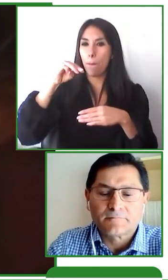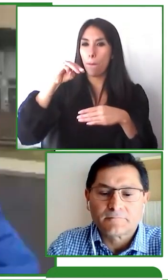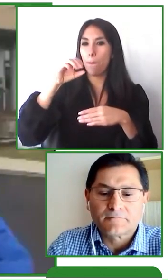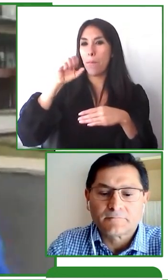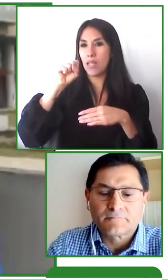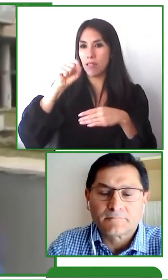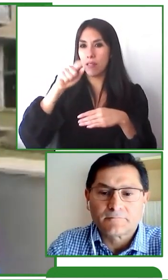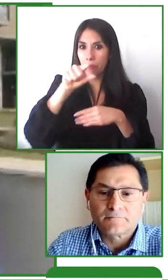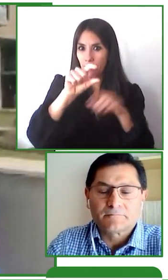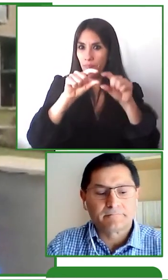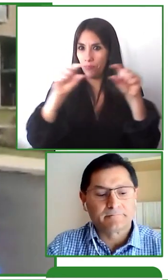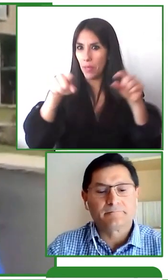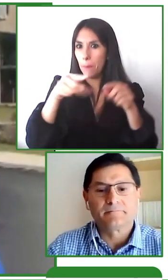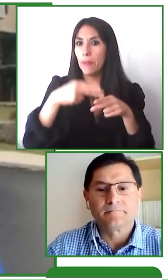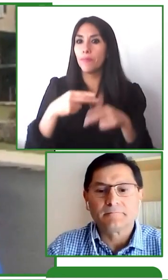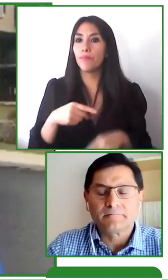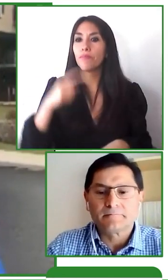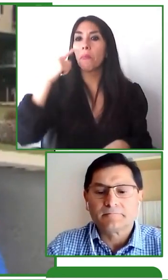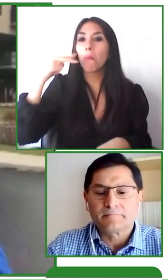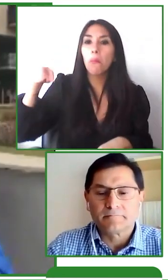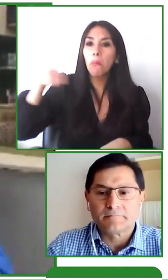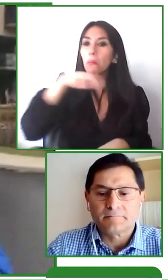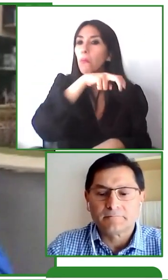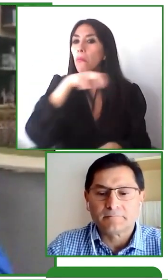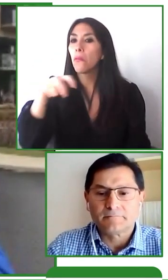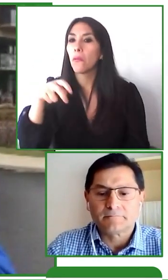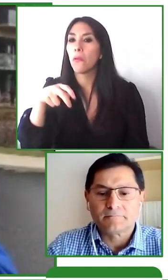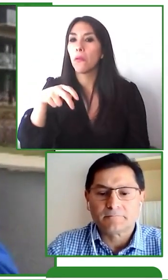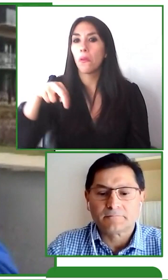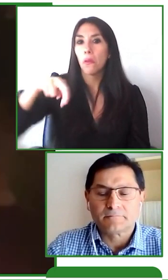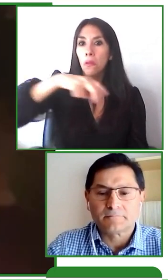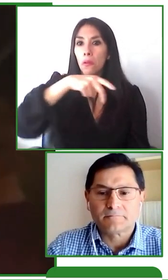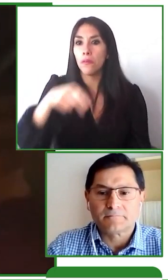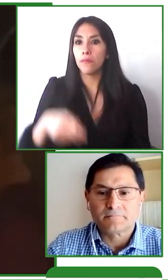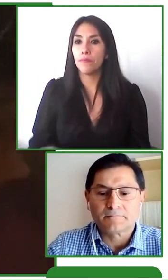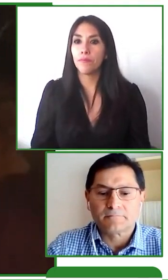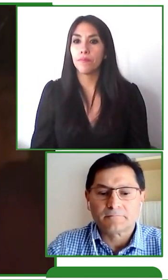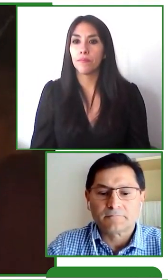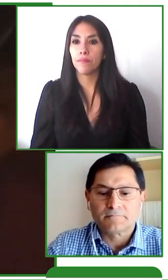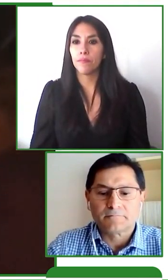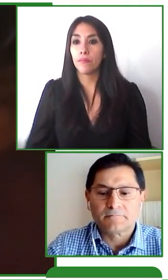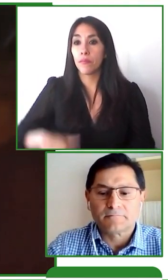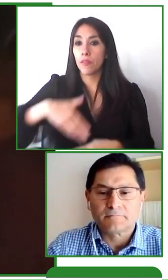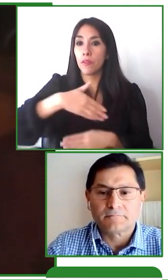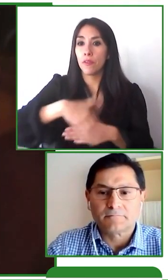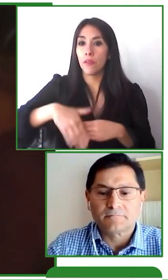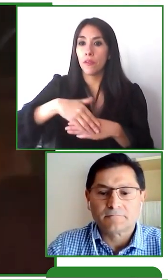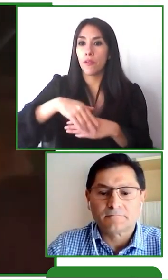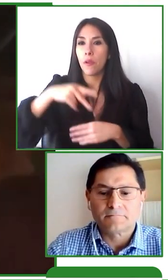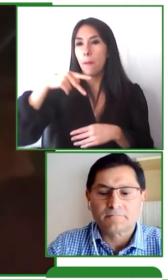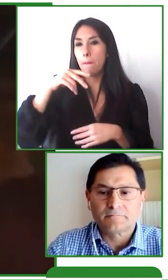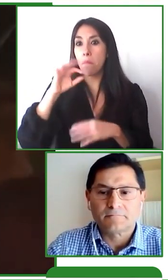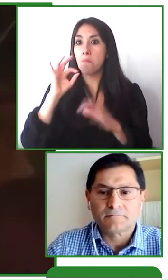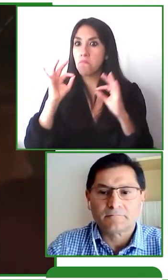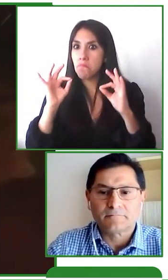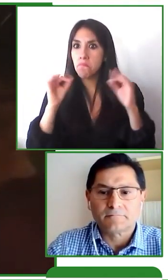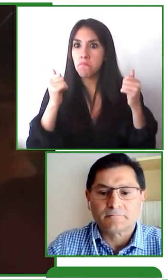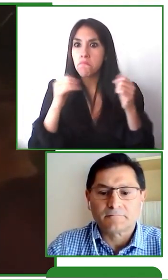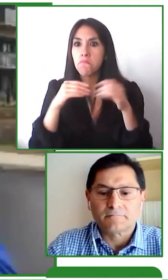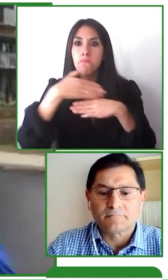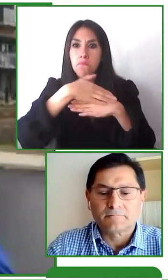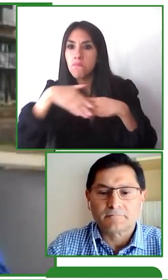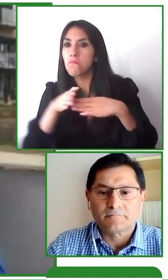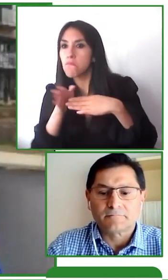pas. Sur la rue Pierre-Péladeau? Exactement. Tu vas revenir sur la rue Pierre-Péladeau et tu vas marcher jusqu'au